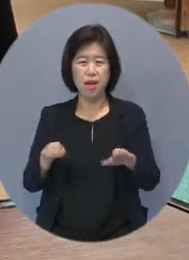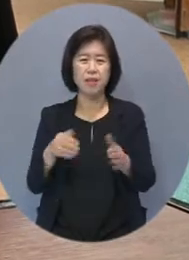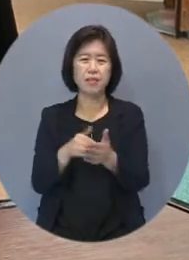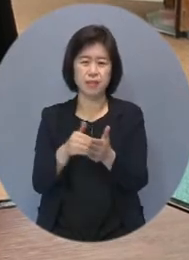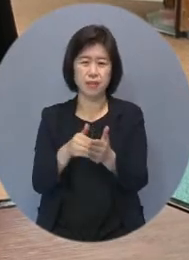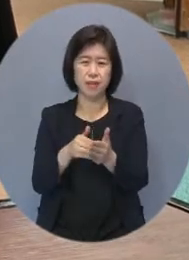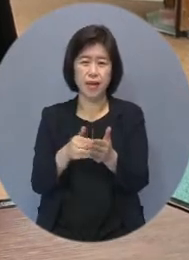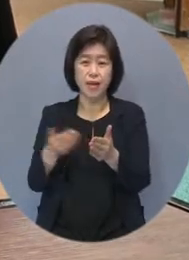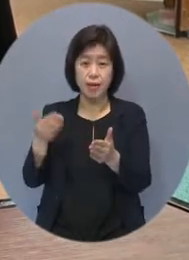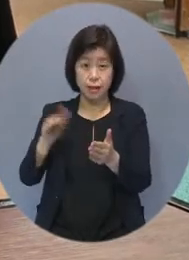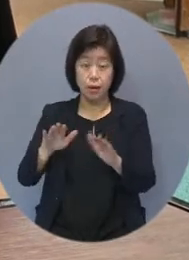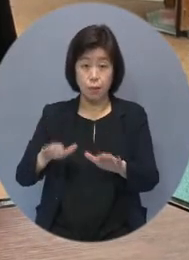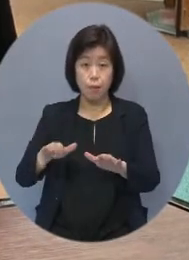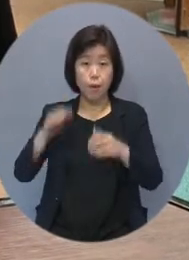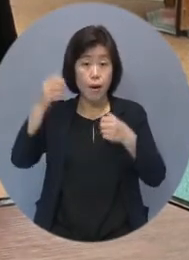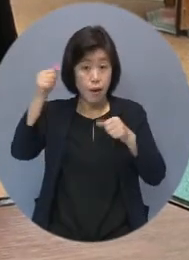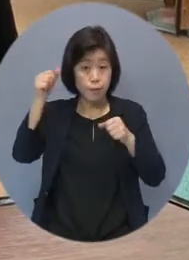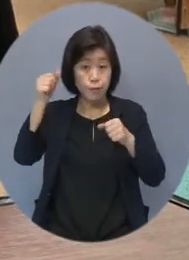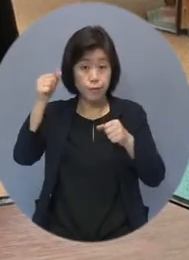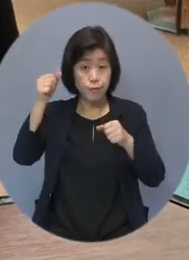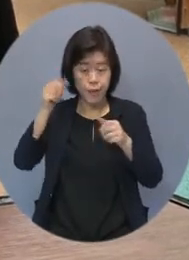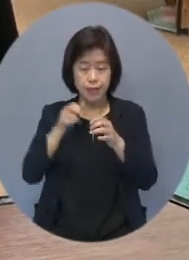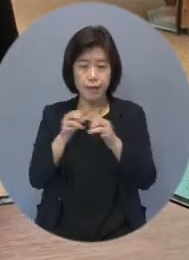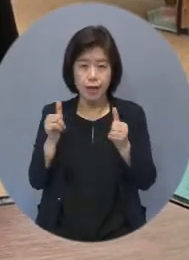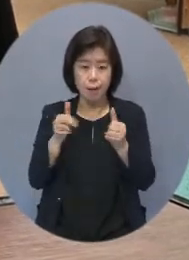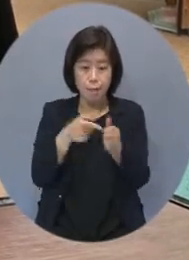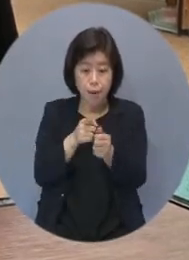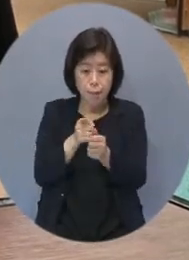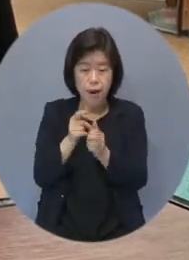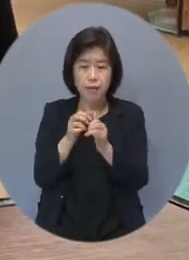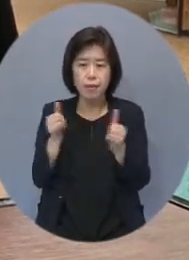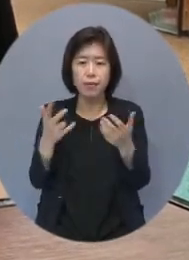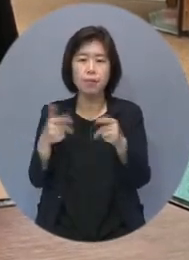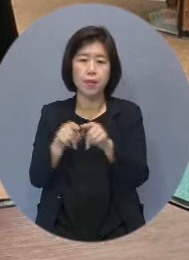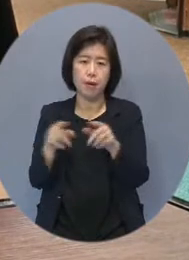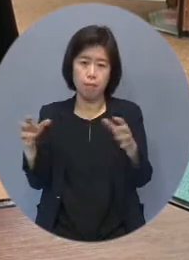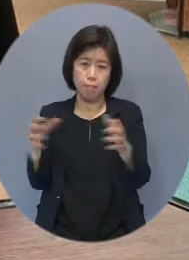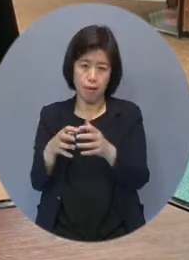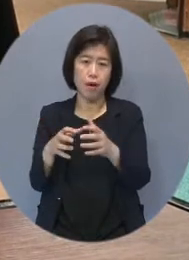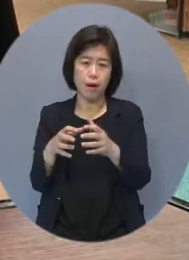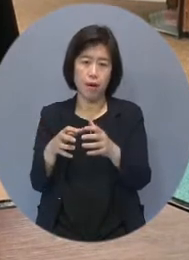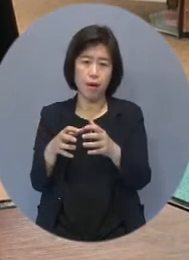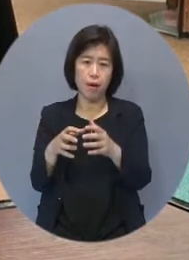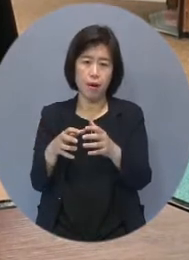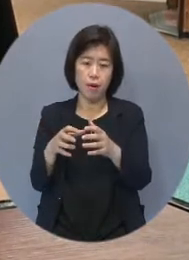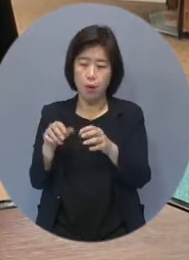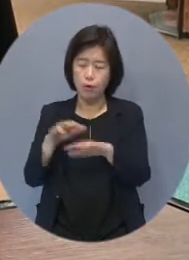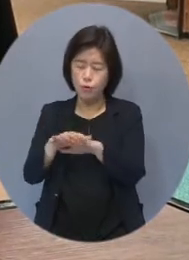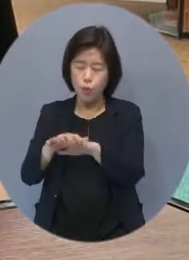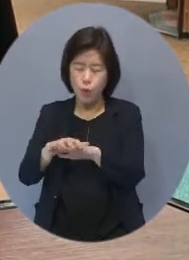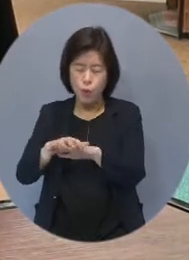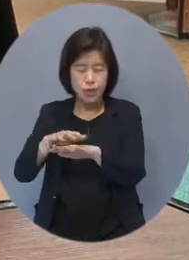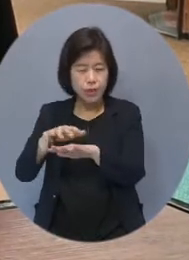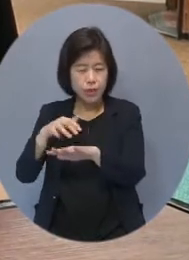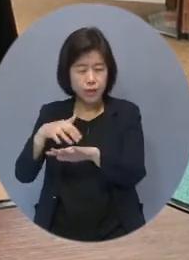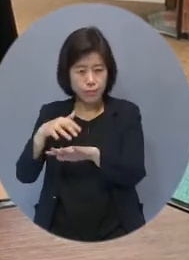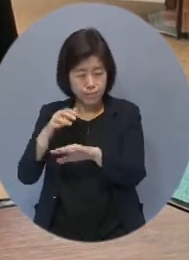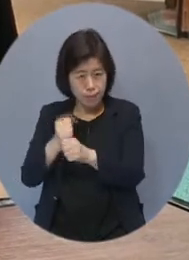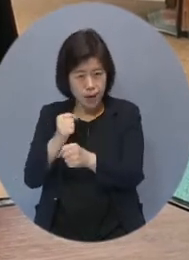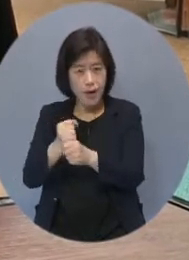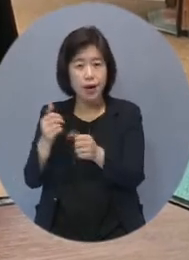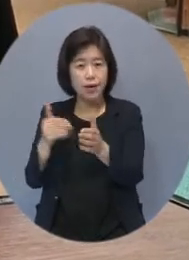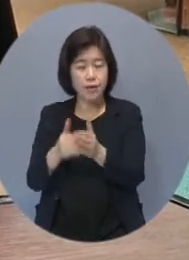함께 이거를 같이 기획을 해가지고 좀 예술적인 프로젝트로 만들면서 많은